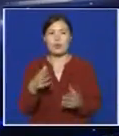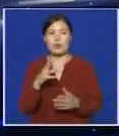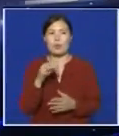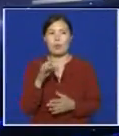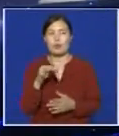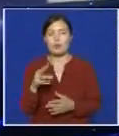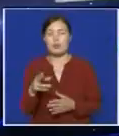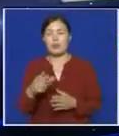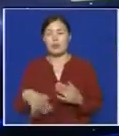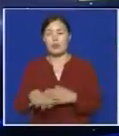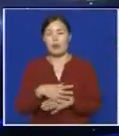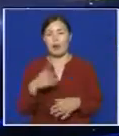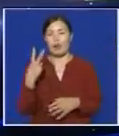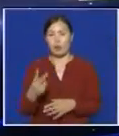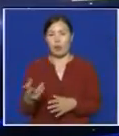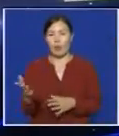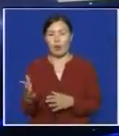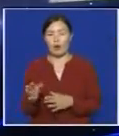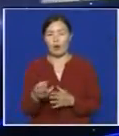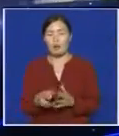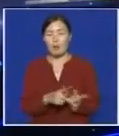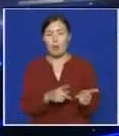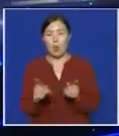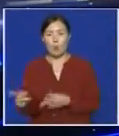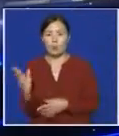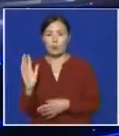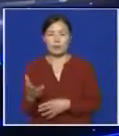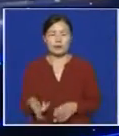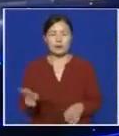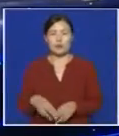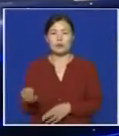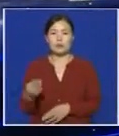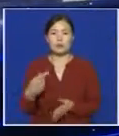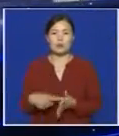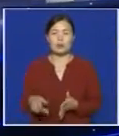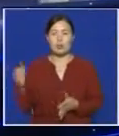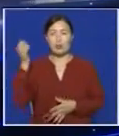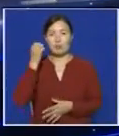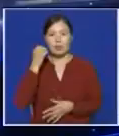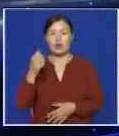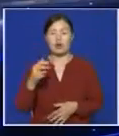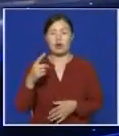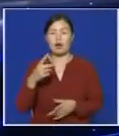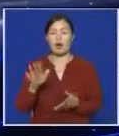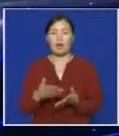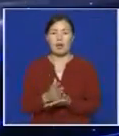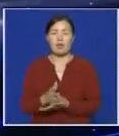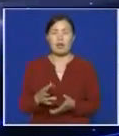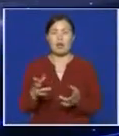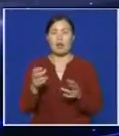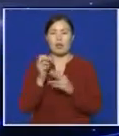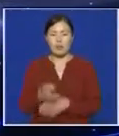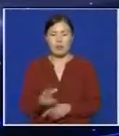демографических потерь от двух подряд случившихся периодов голода. В Актау сегодня почтили память жертв политических репрессий. Глава